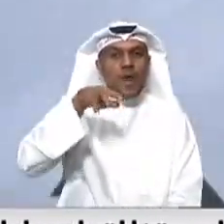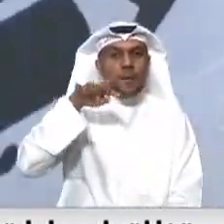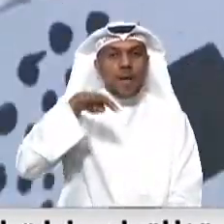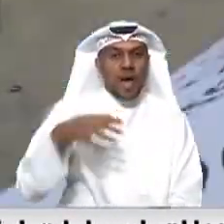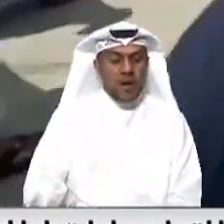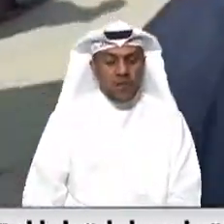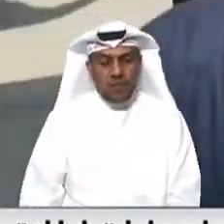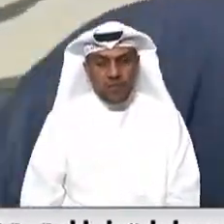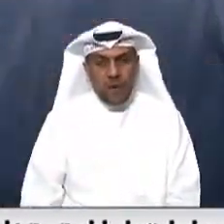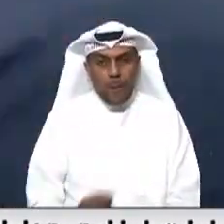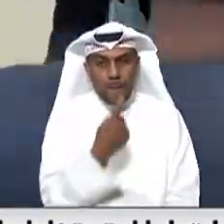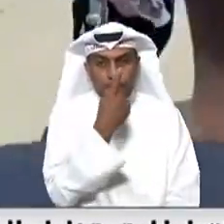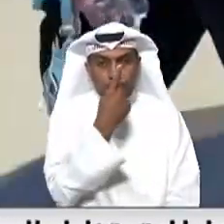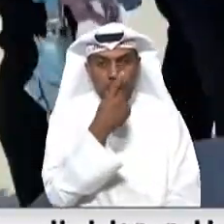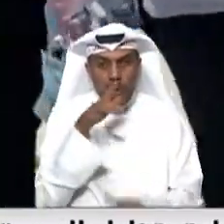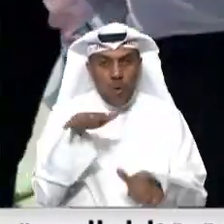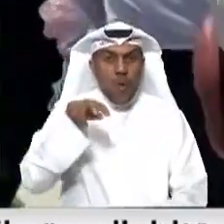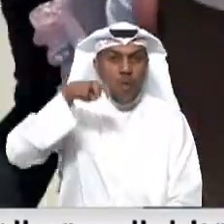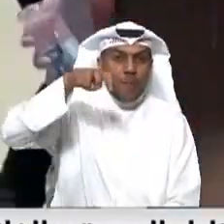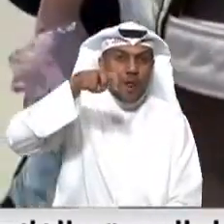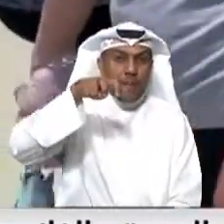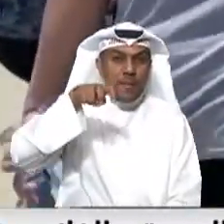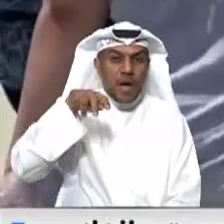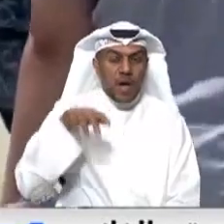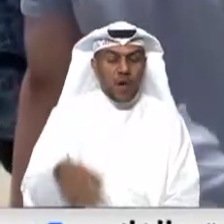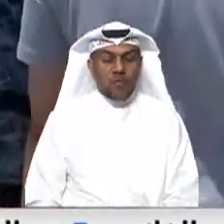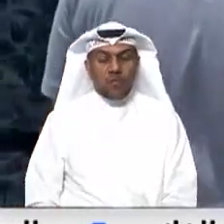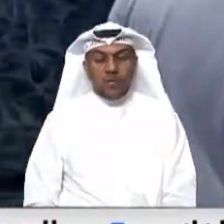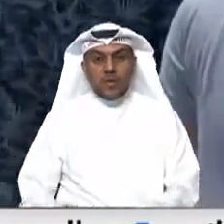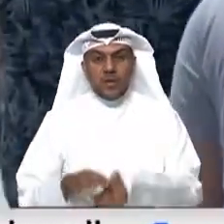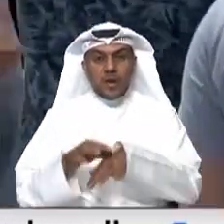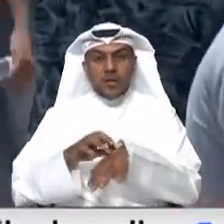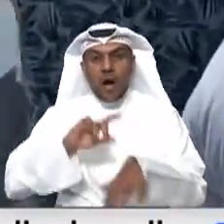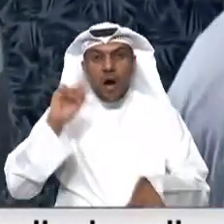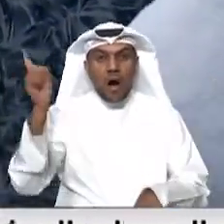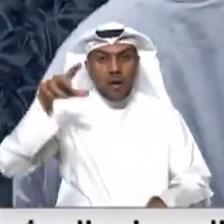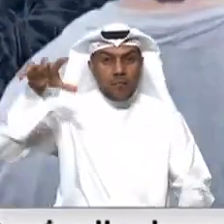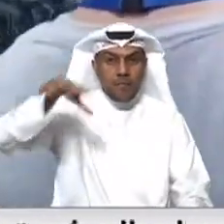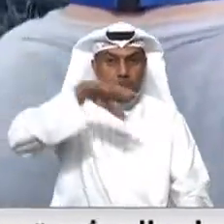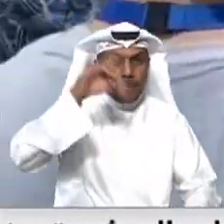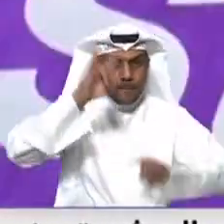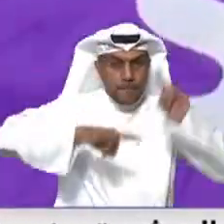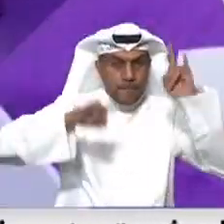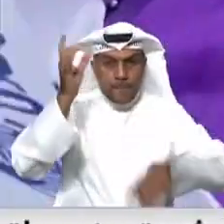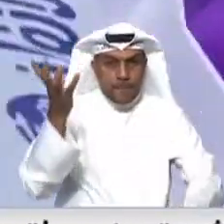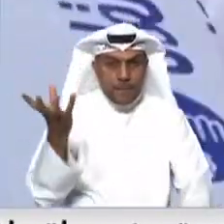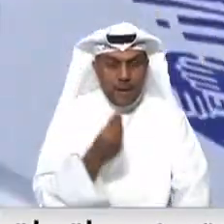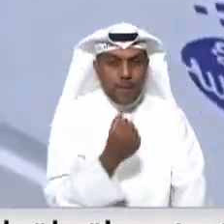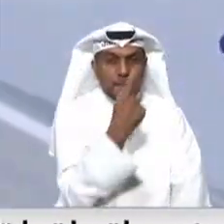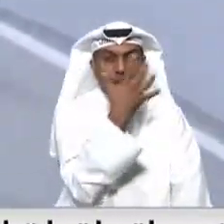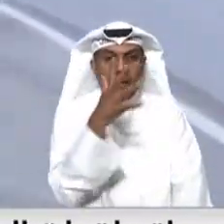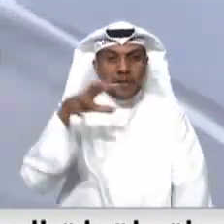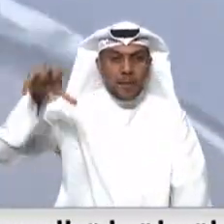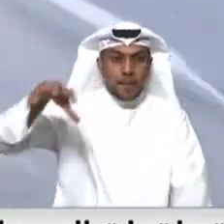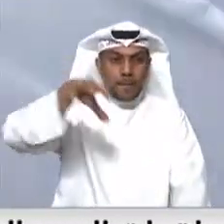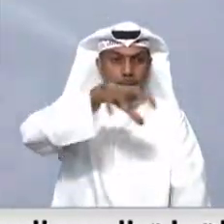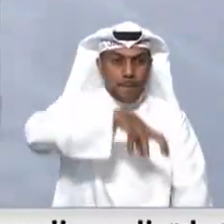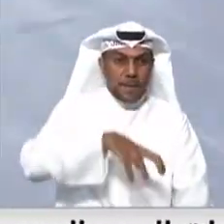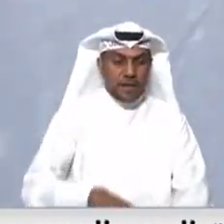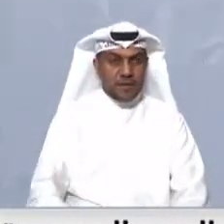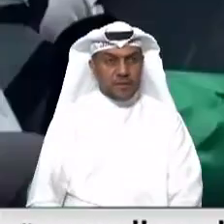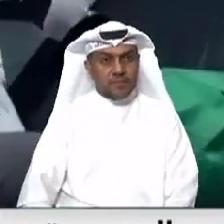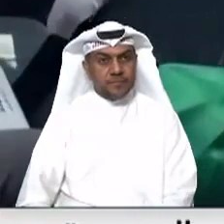1,800,000 حاج توافدوا من أكثر من 150 دولة.